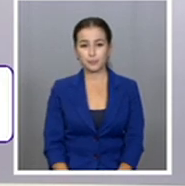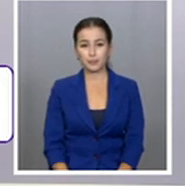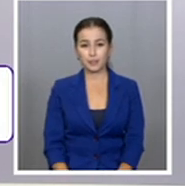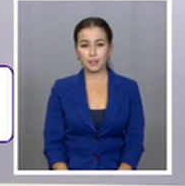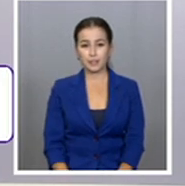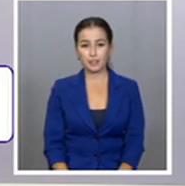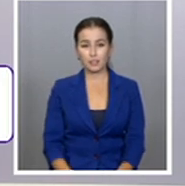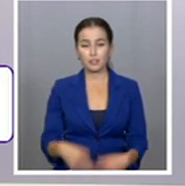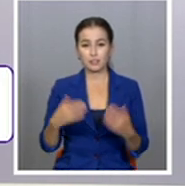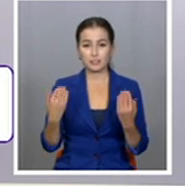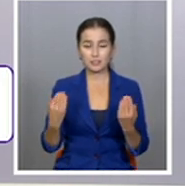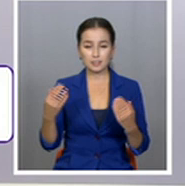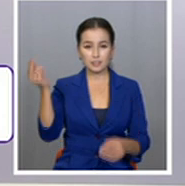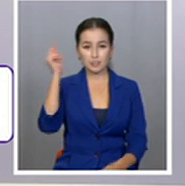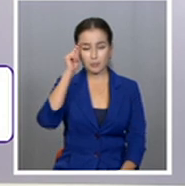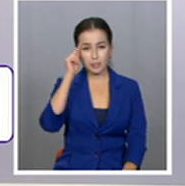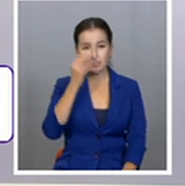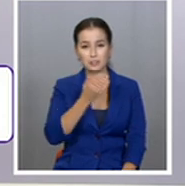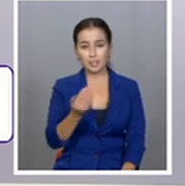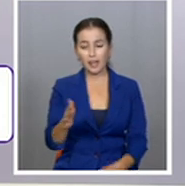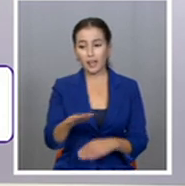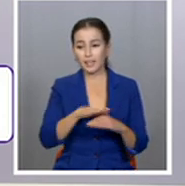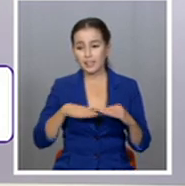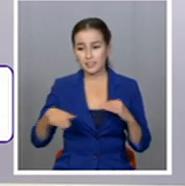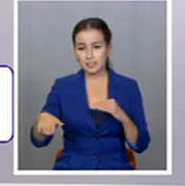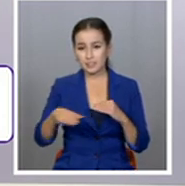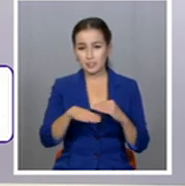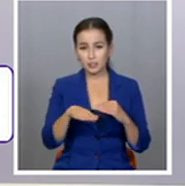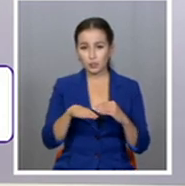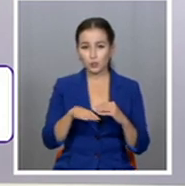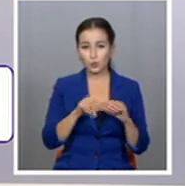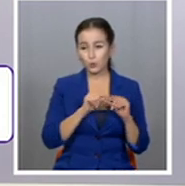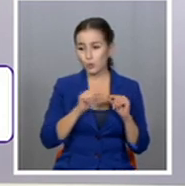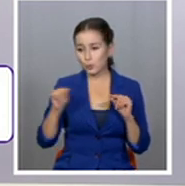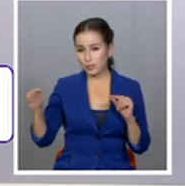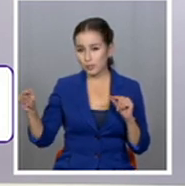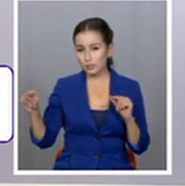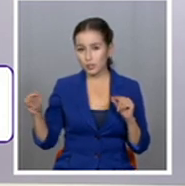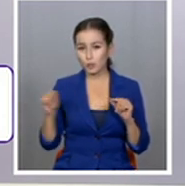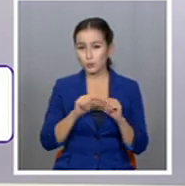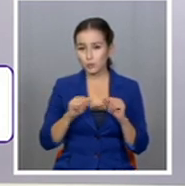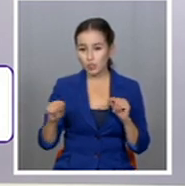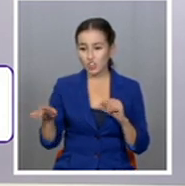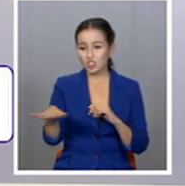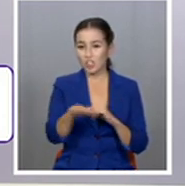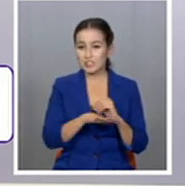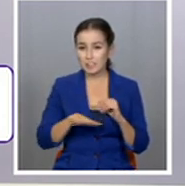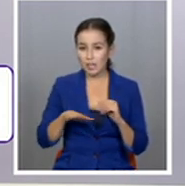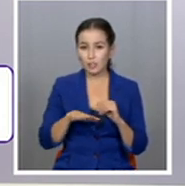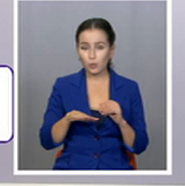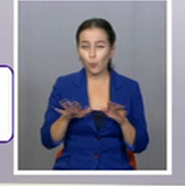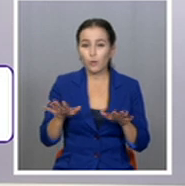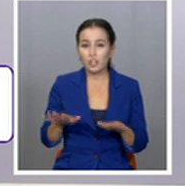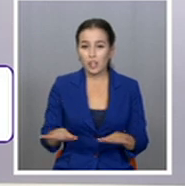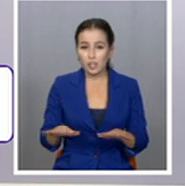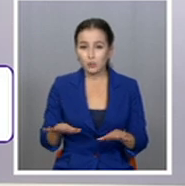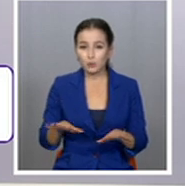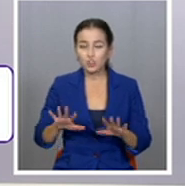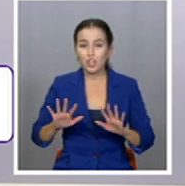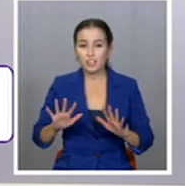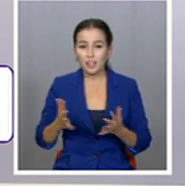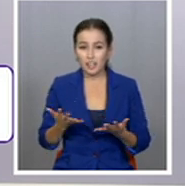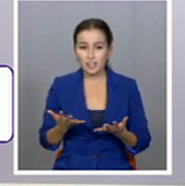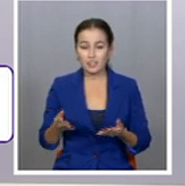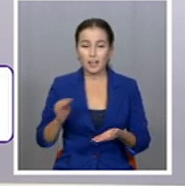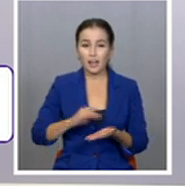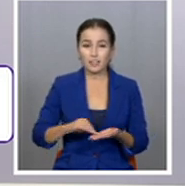Бүгінгі сабақта сіздер кеңістіктегі түзулердің, түзу мен жазықтықтың орналасу жағдайларын қайталайсыз.